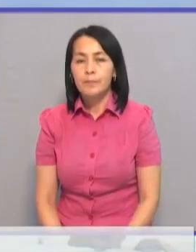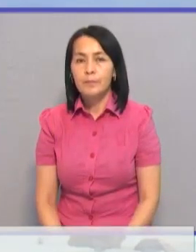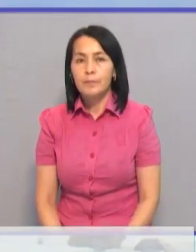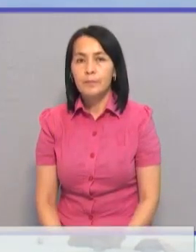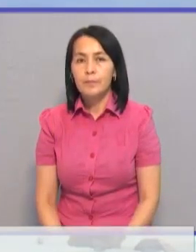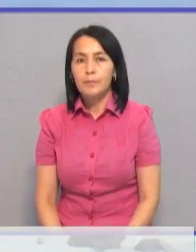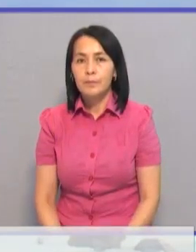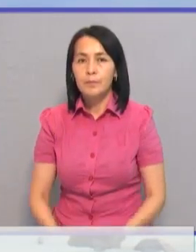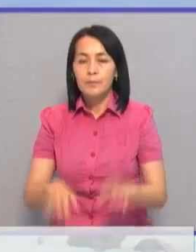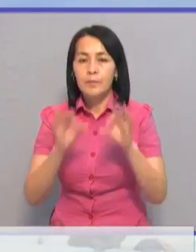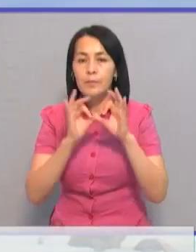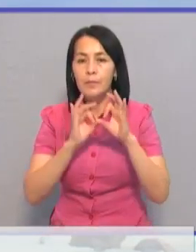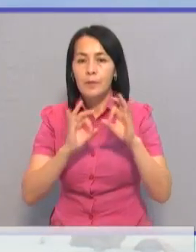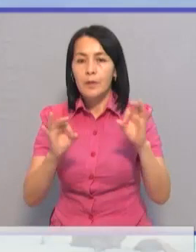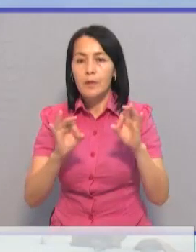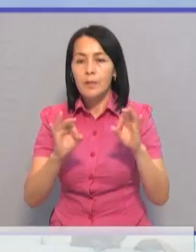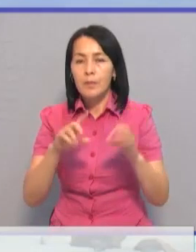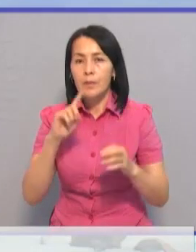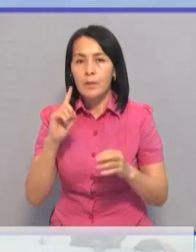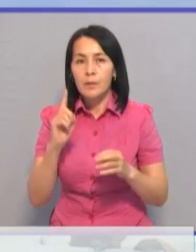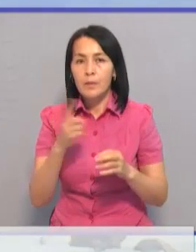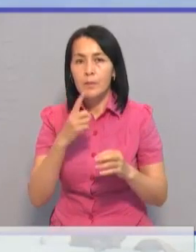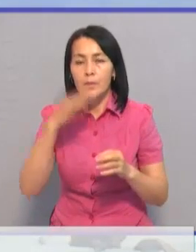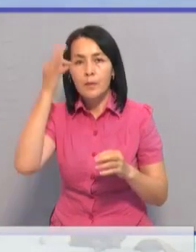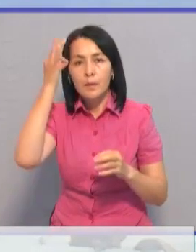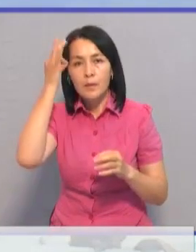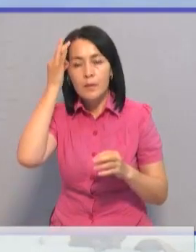керемет бір мына бетпақтарының несіндегі